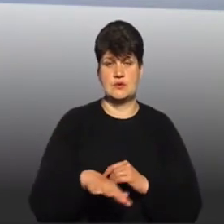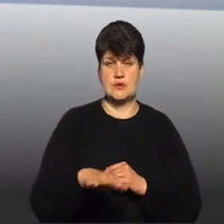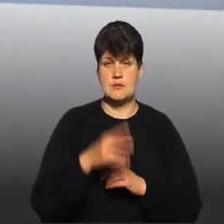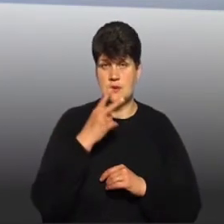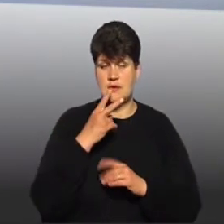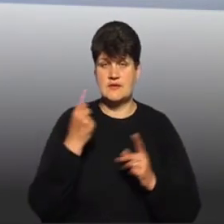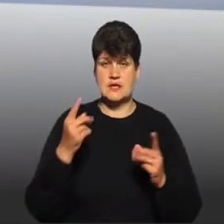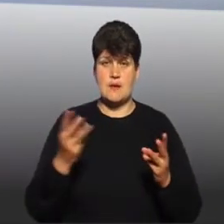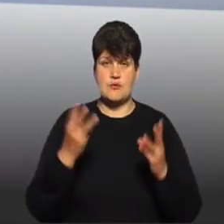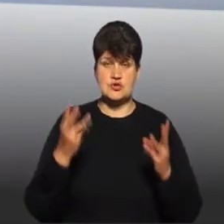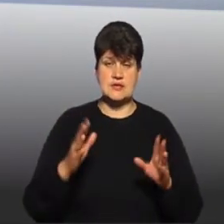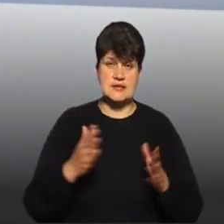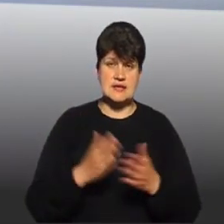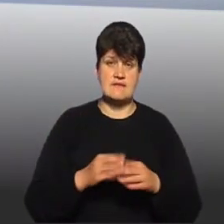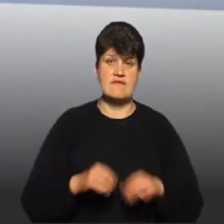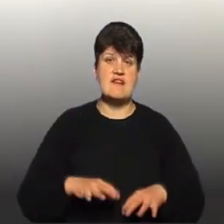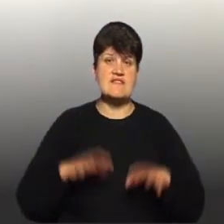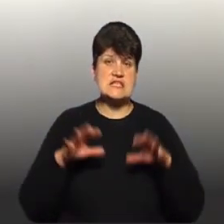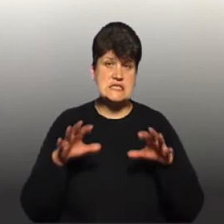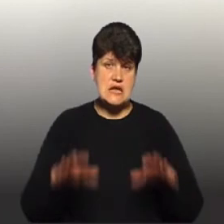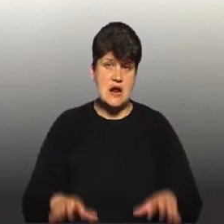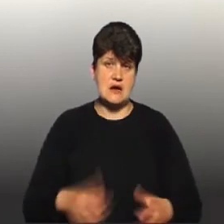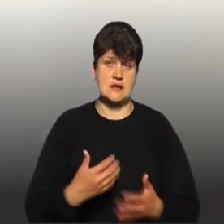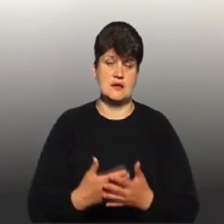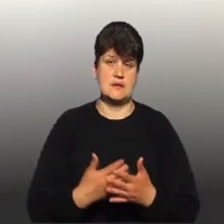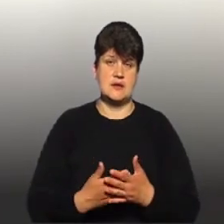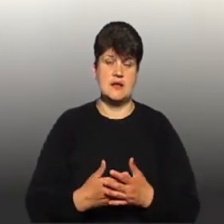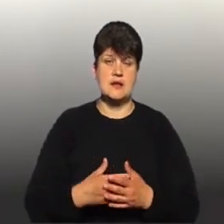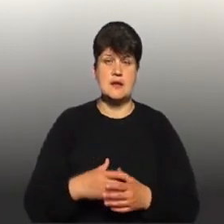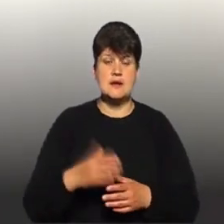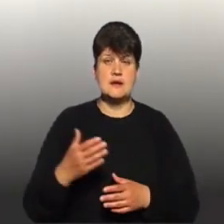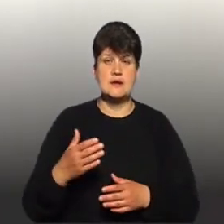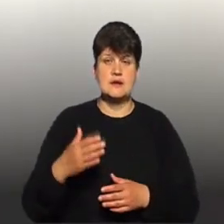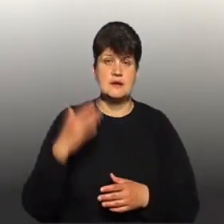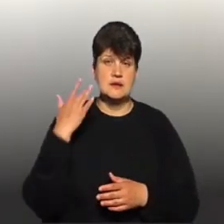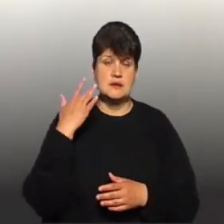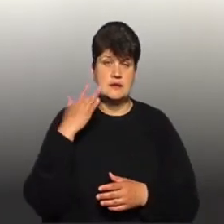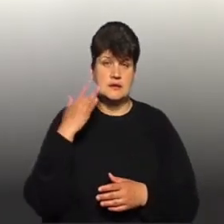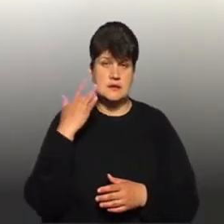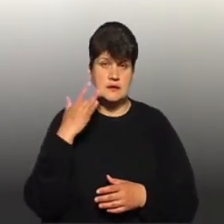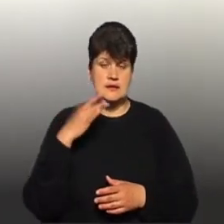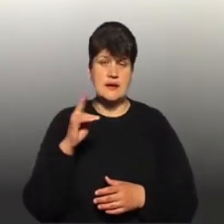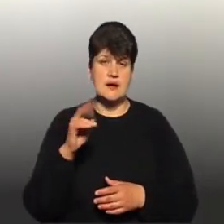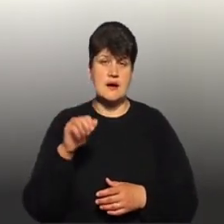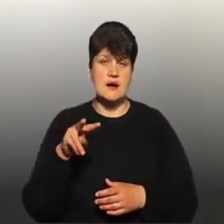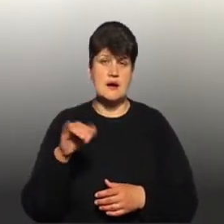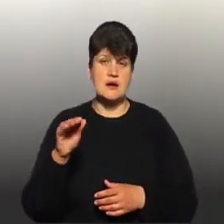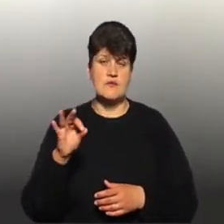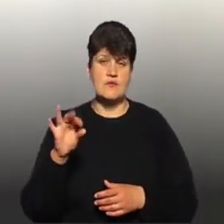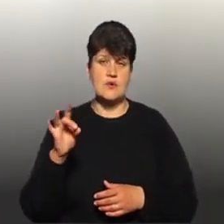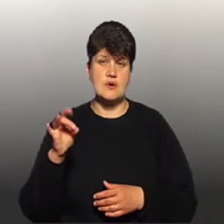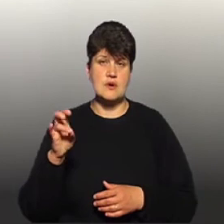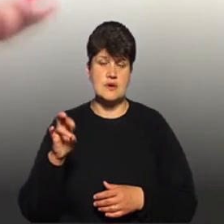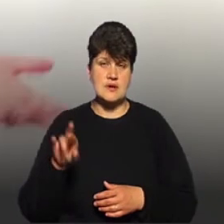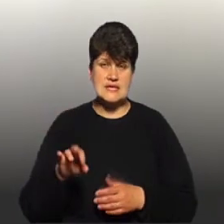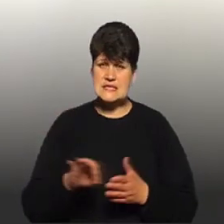трапляються в Австралії, так? На північноамериканському континенті, в районі Каліфорнії. Так? Це зразу видно, що тварини,